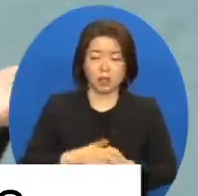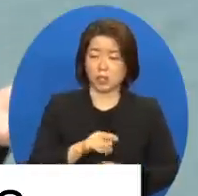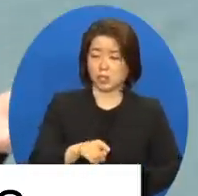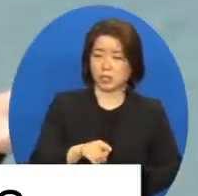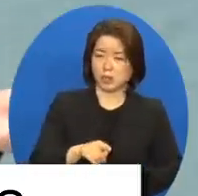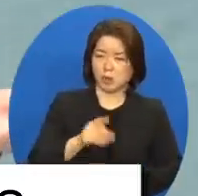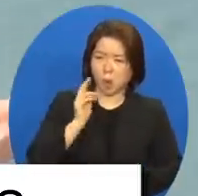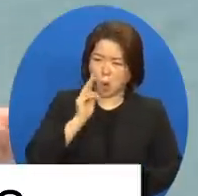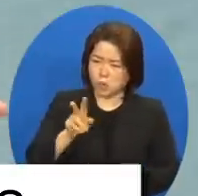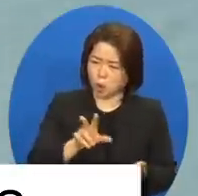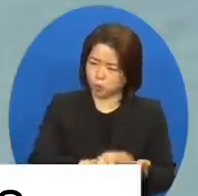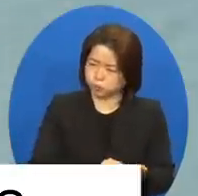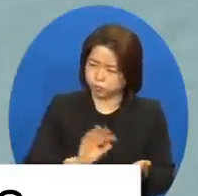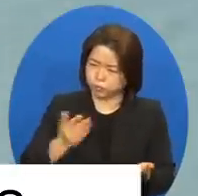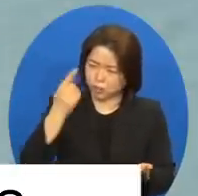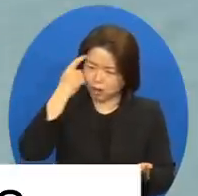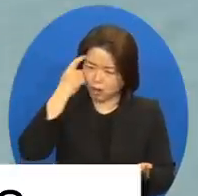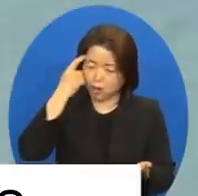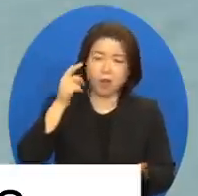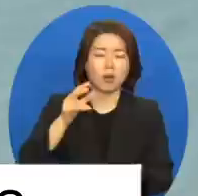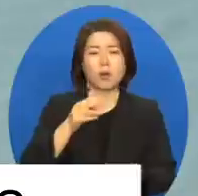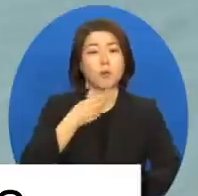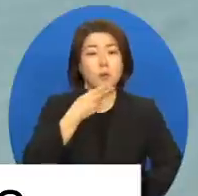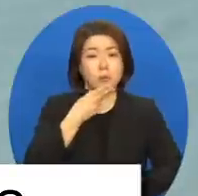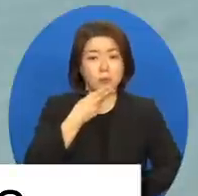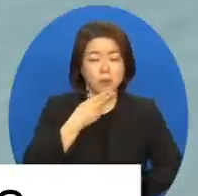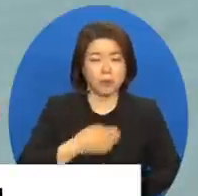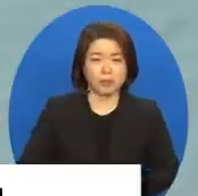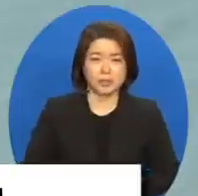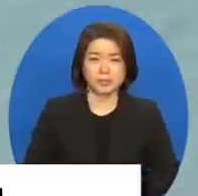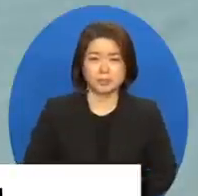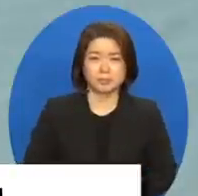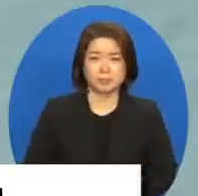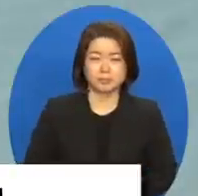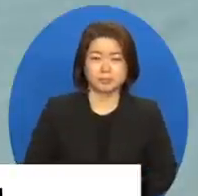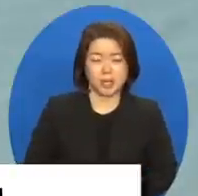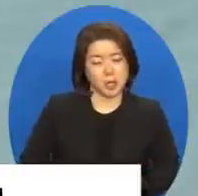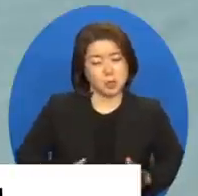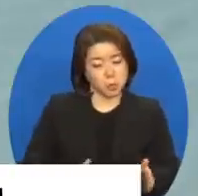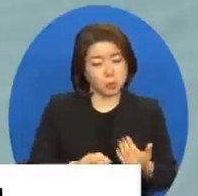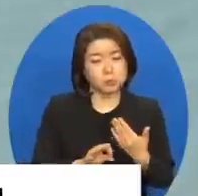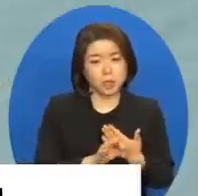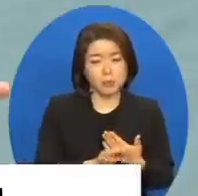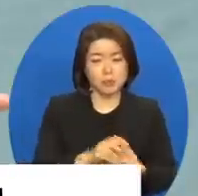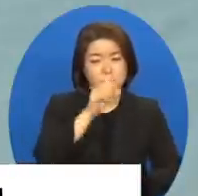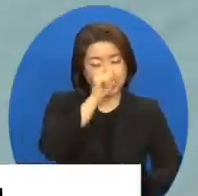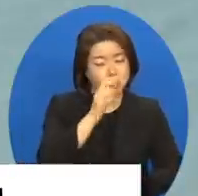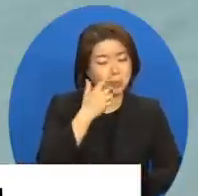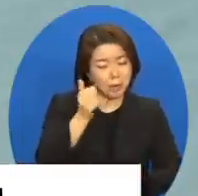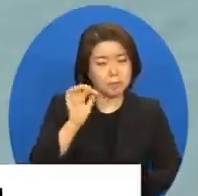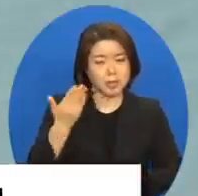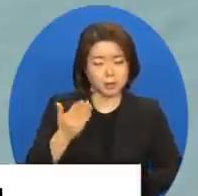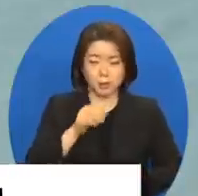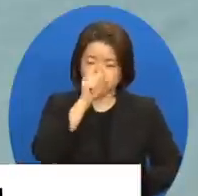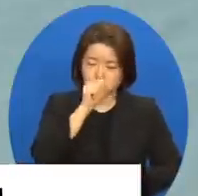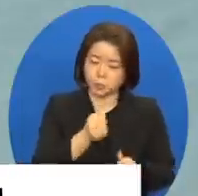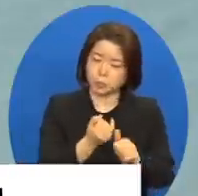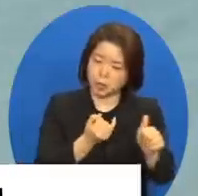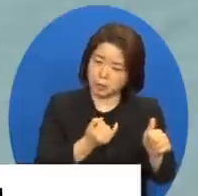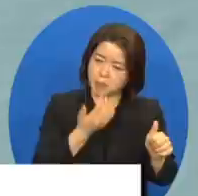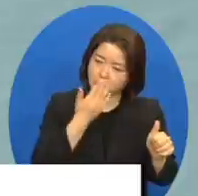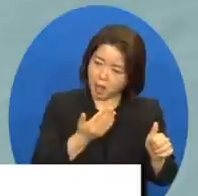그렇게 심각한 문제가 될 거라고 생각 안 했어요. 뭐 열심히 하면 좋은 아빠가 되고 좋은 남편이